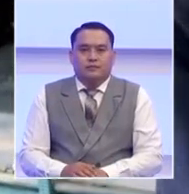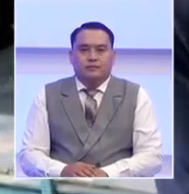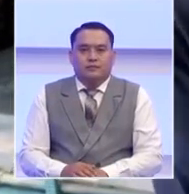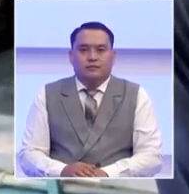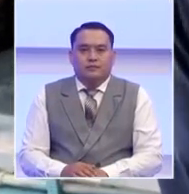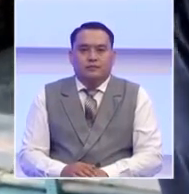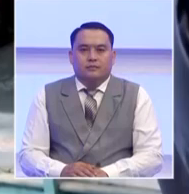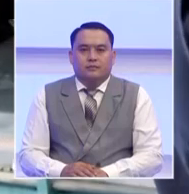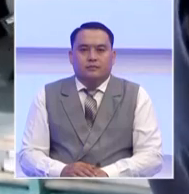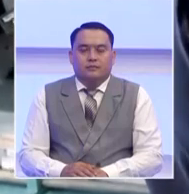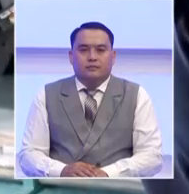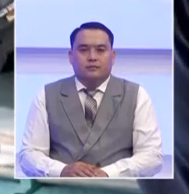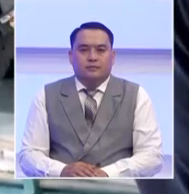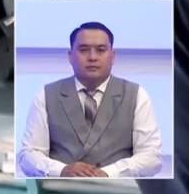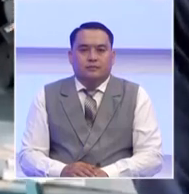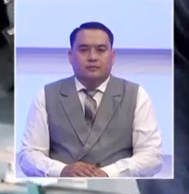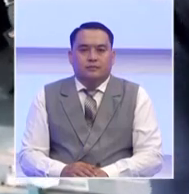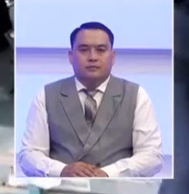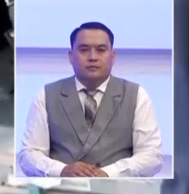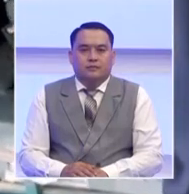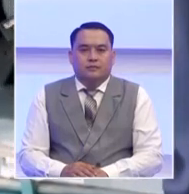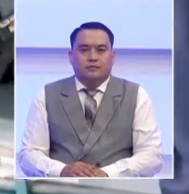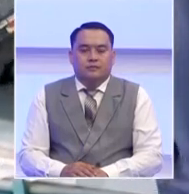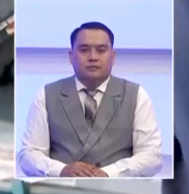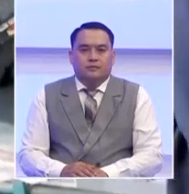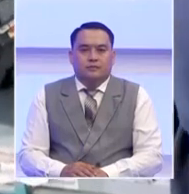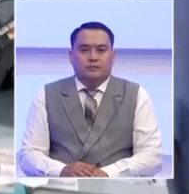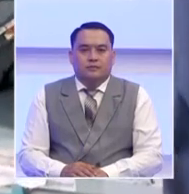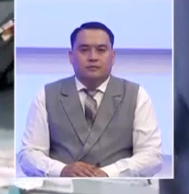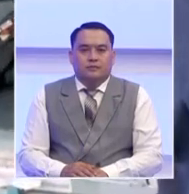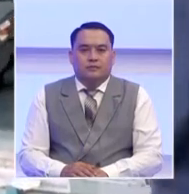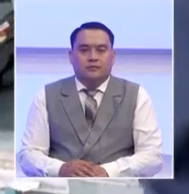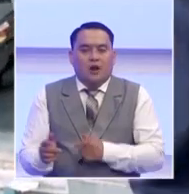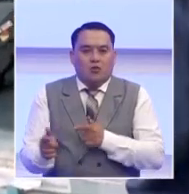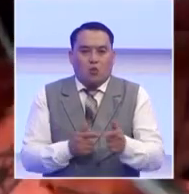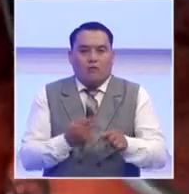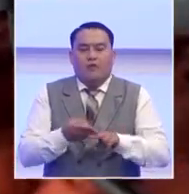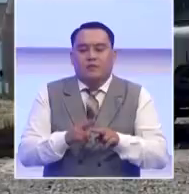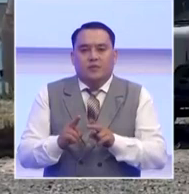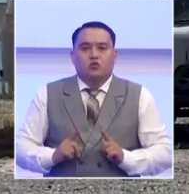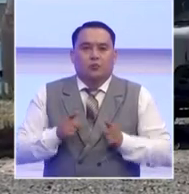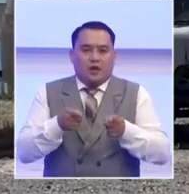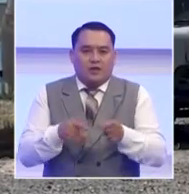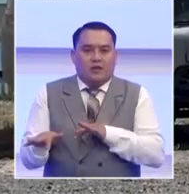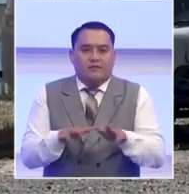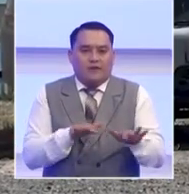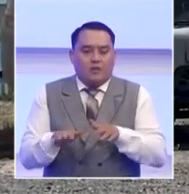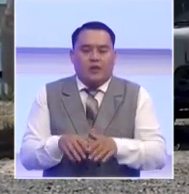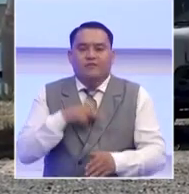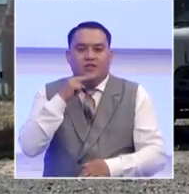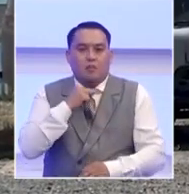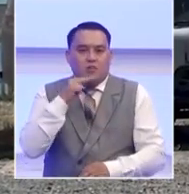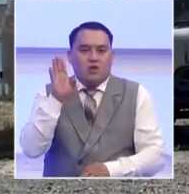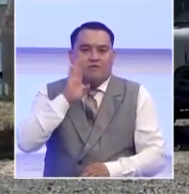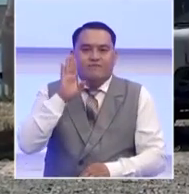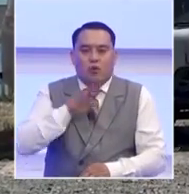09. Атмосфера. 170 атмосфер. Погружение готово? Готово. Под постоянным вниманием и